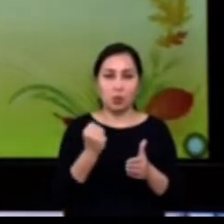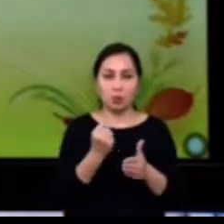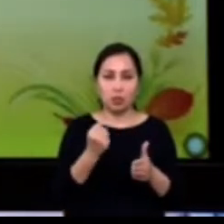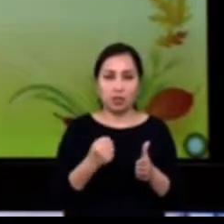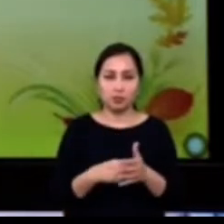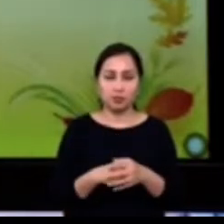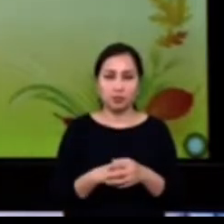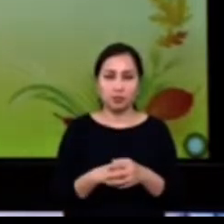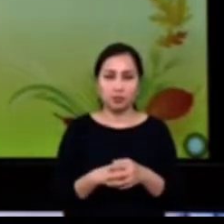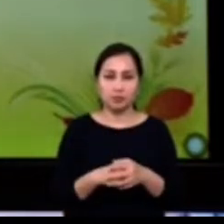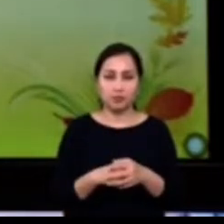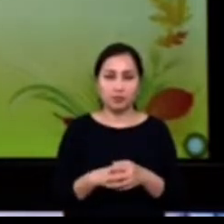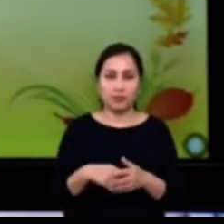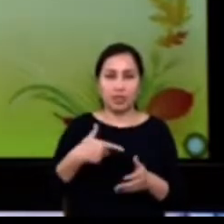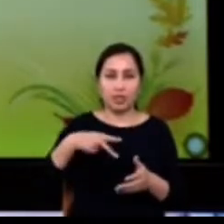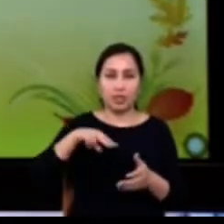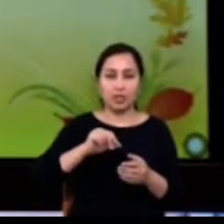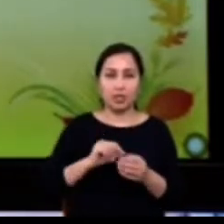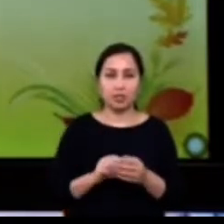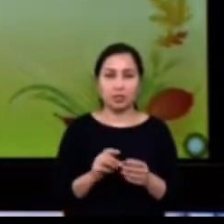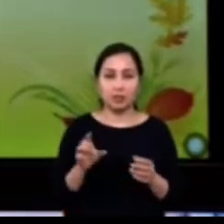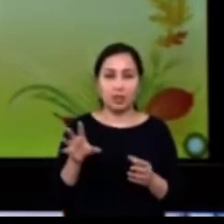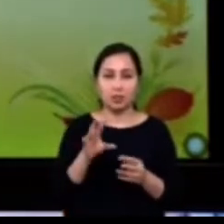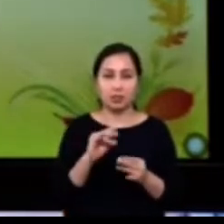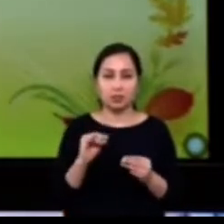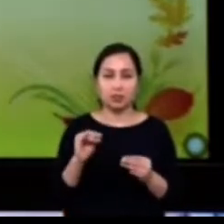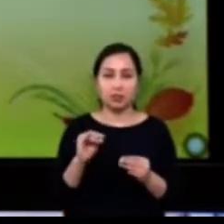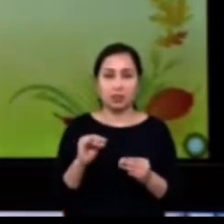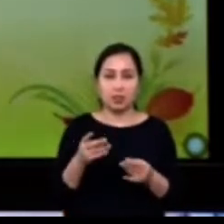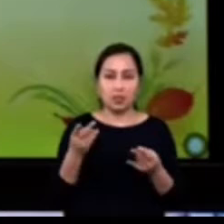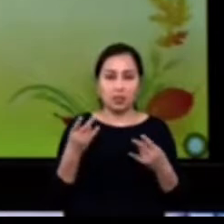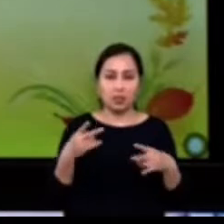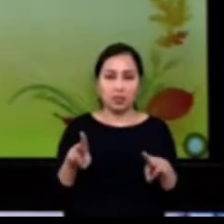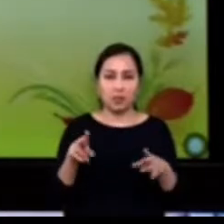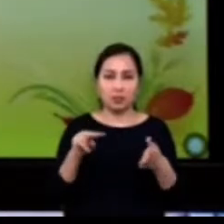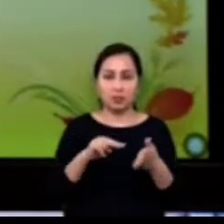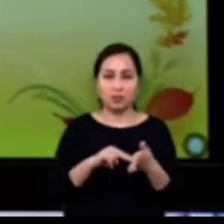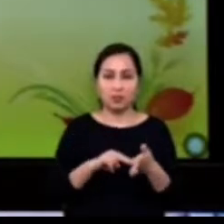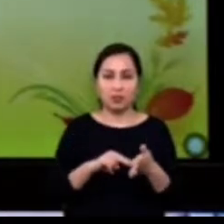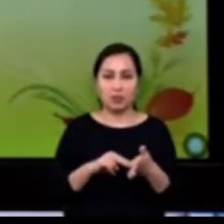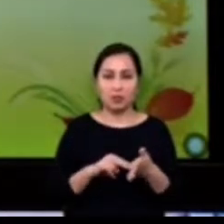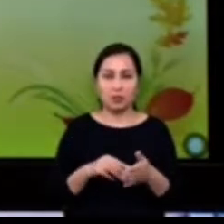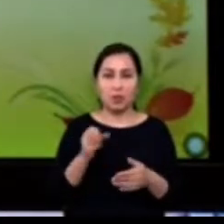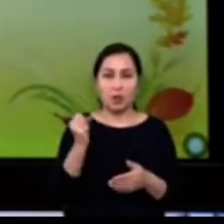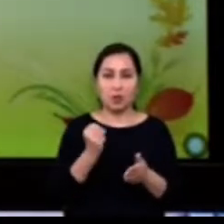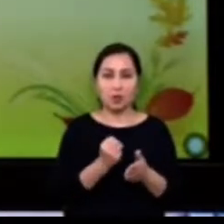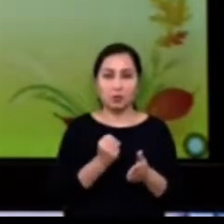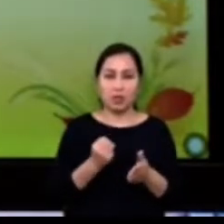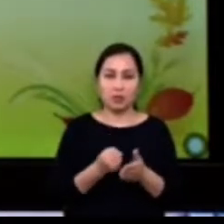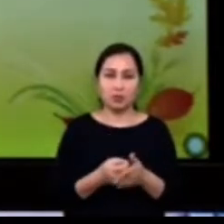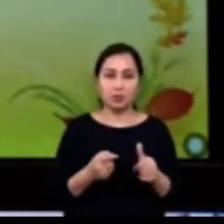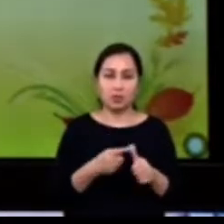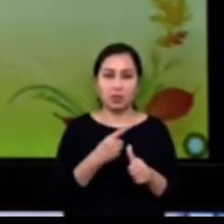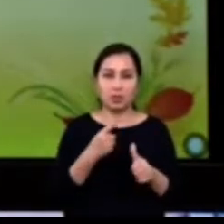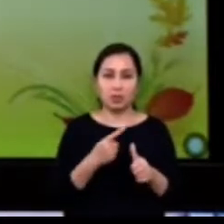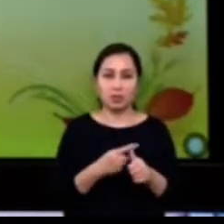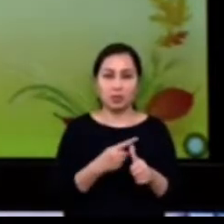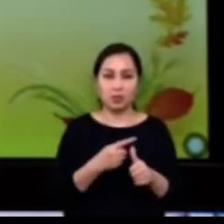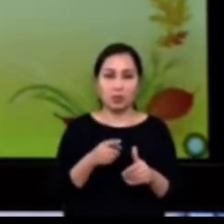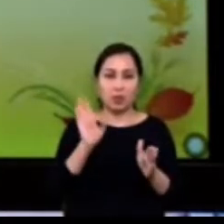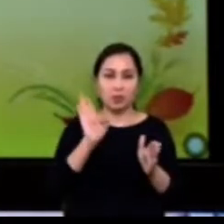ударным. Гласные, на которые не ставится ударение,